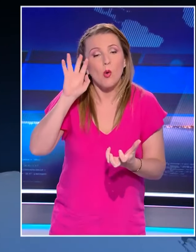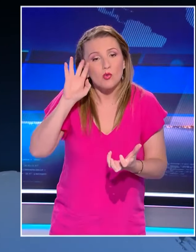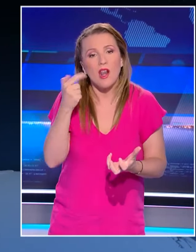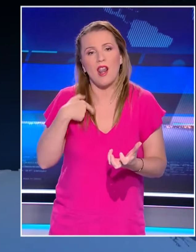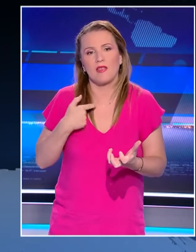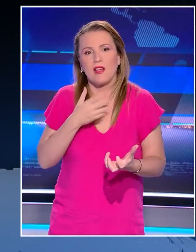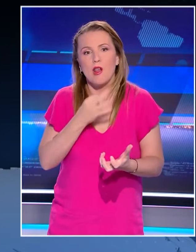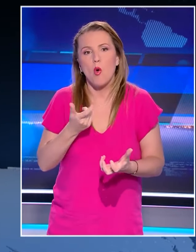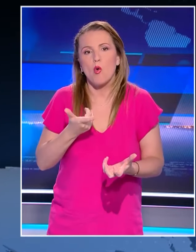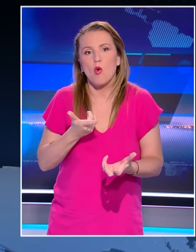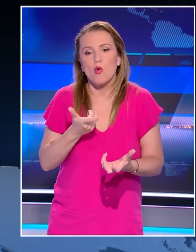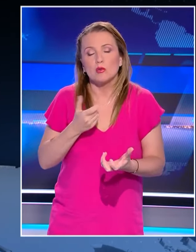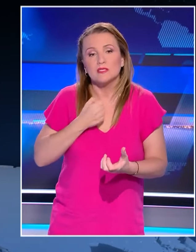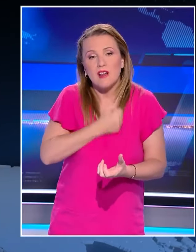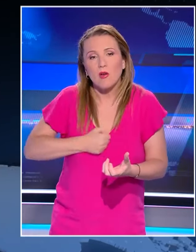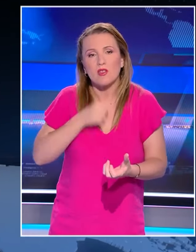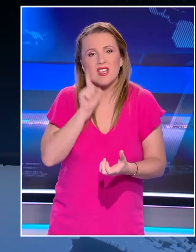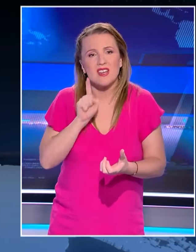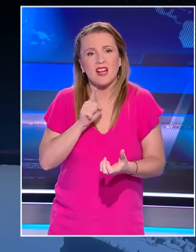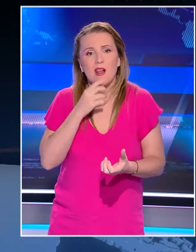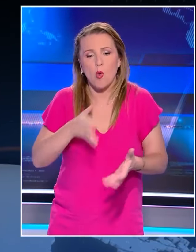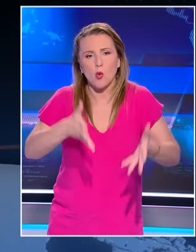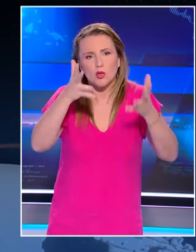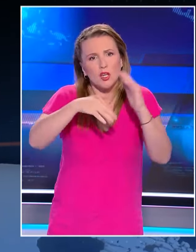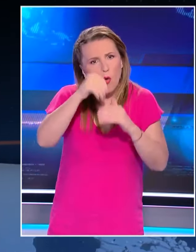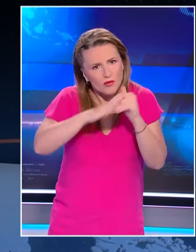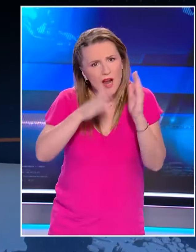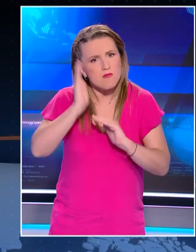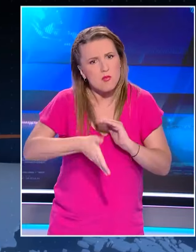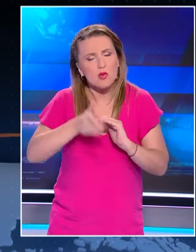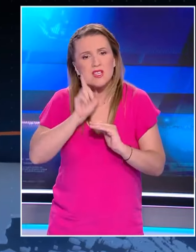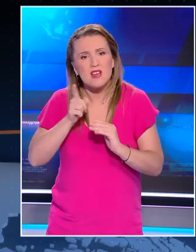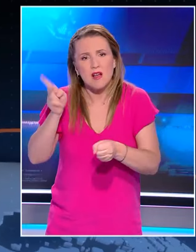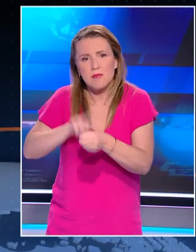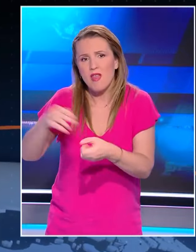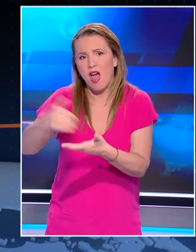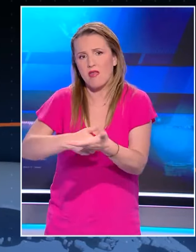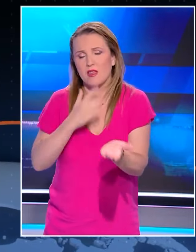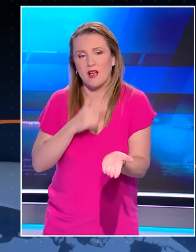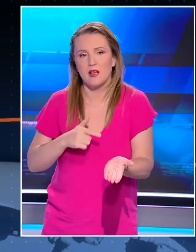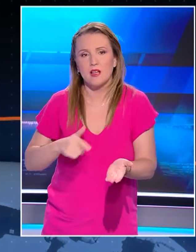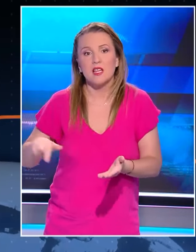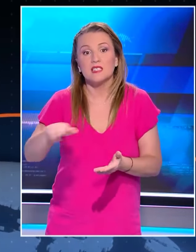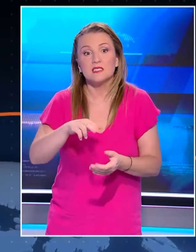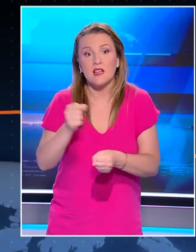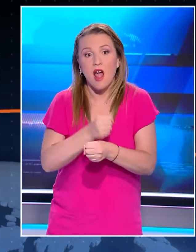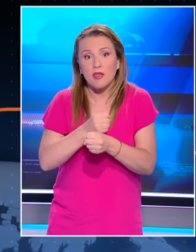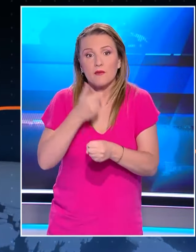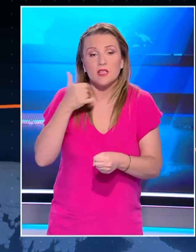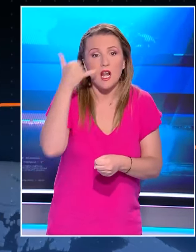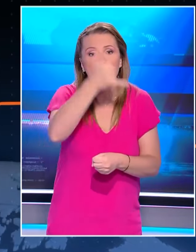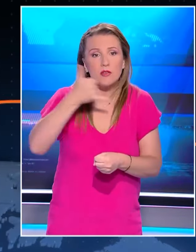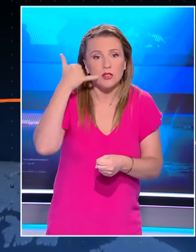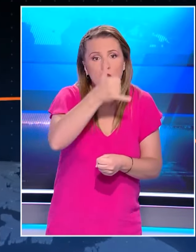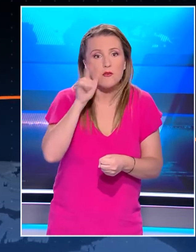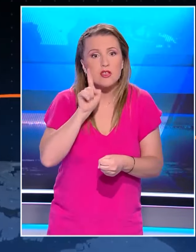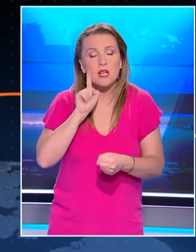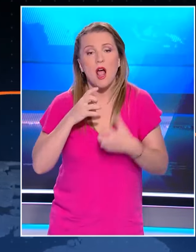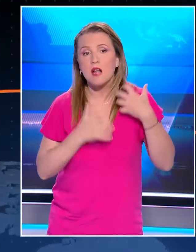εδώ. Τα κτίρια γίνονται εδώ. Συντετριμένη είναι και η συναδελφή της από το χαμό της. Ψάχναμε στα τηλέφωνα, δεν σηκώνανε τα τηλέφωνα κι